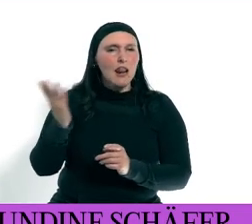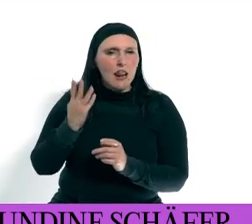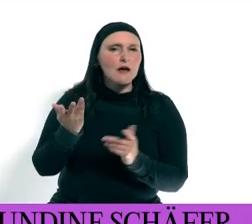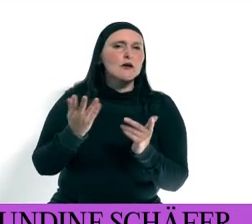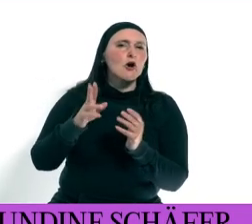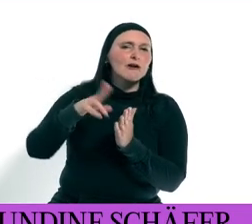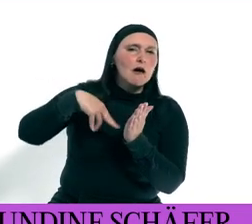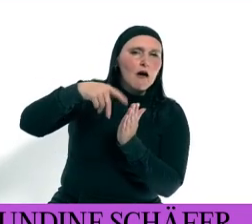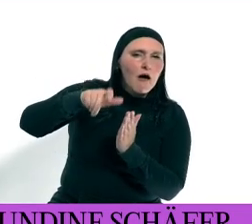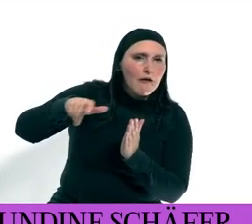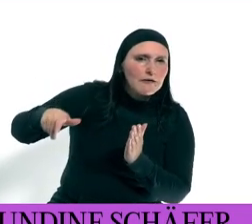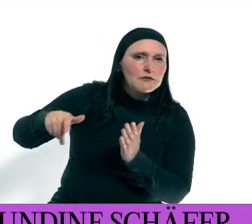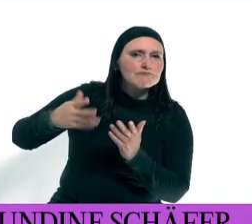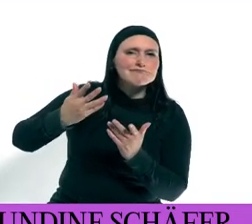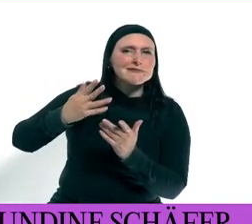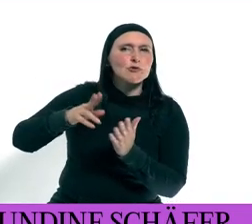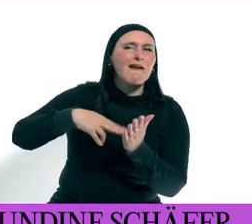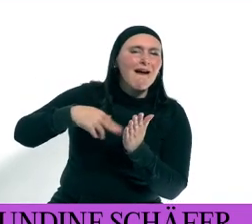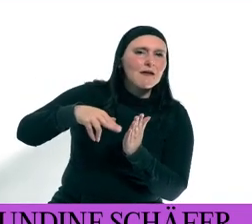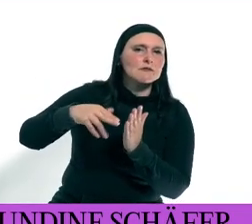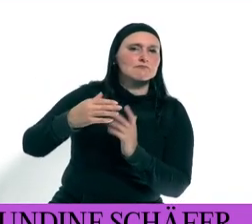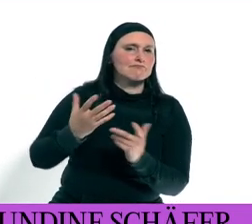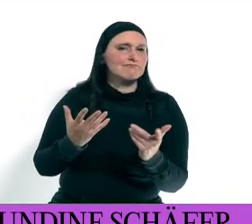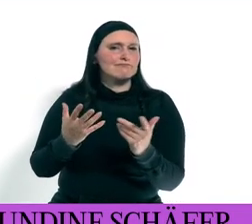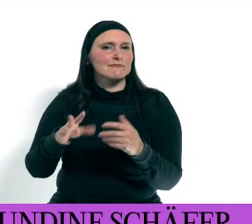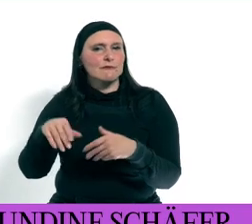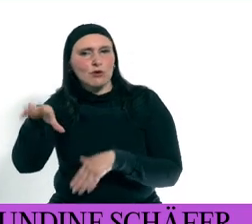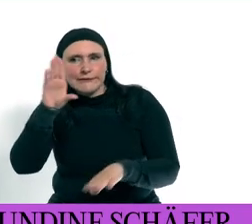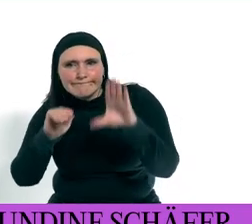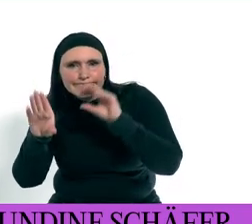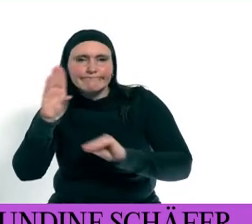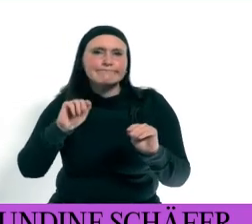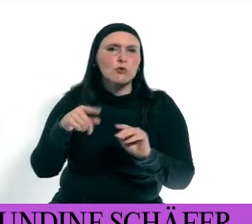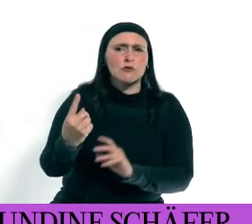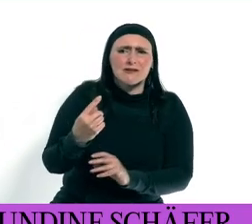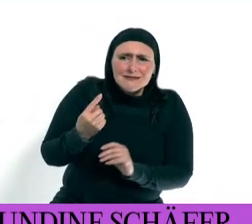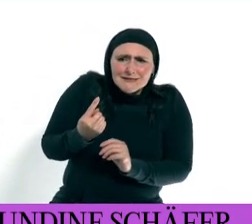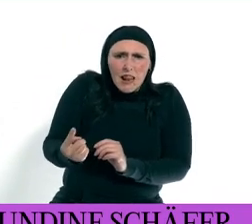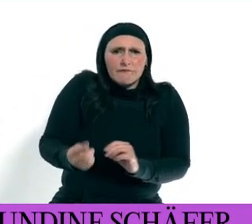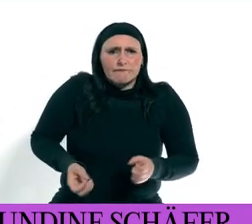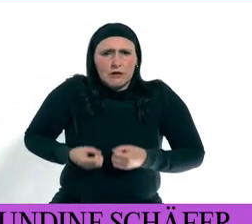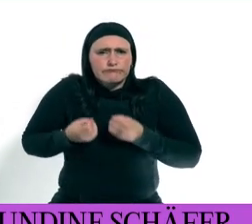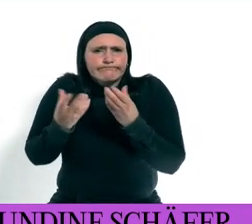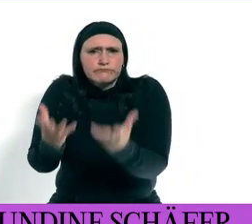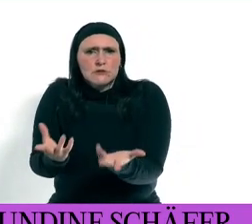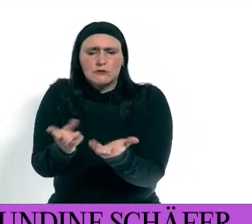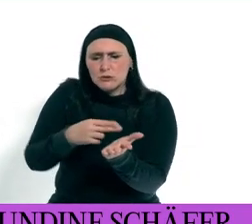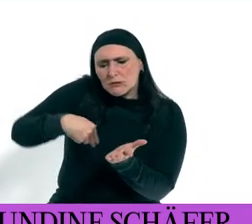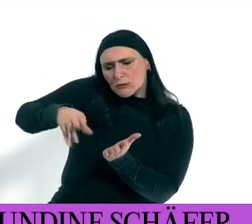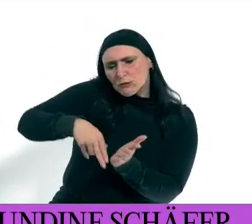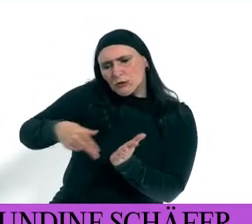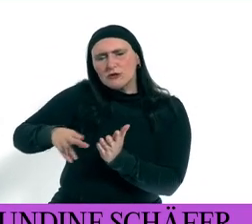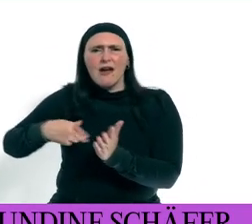die wirklichen Bedürfnisse und Wünsche der KünstlerInnen. Ihr seid Teil des